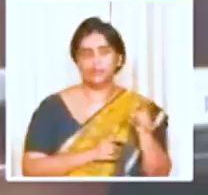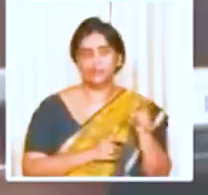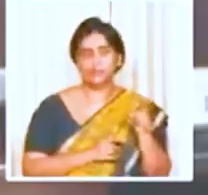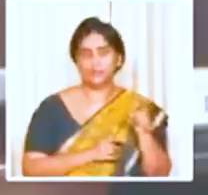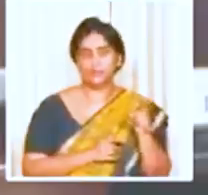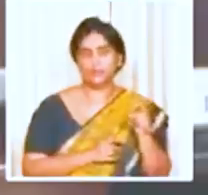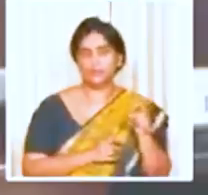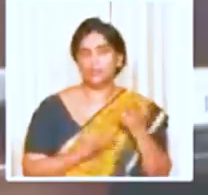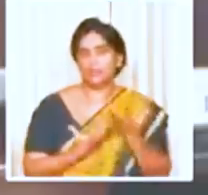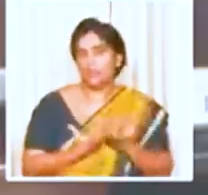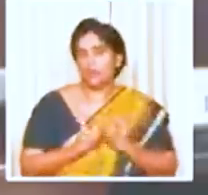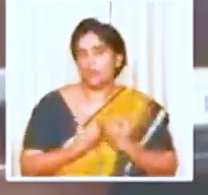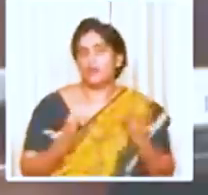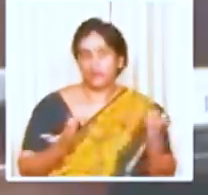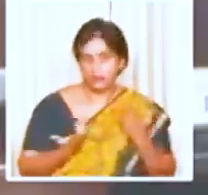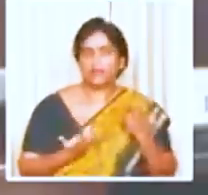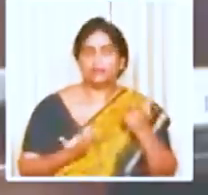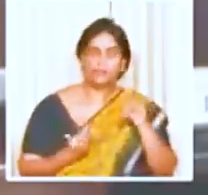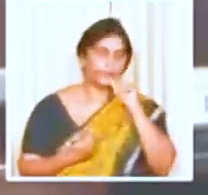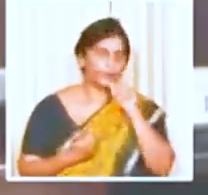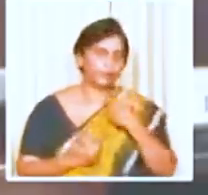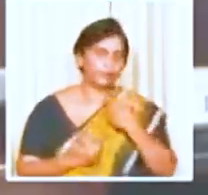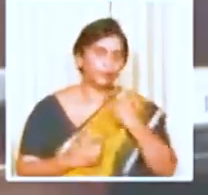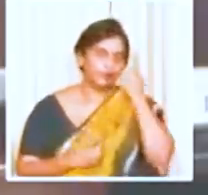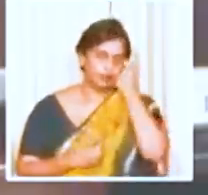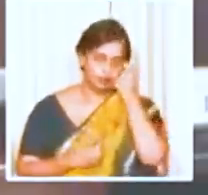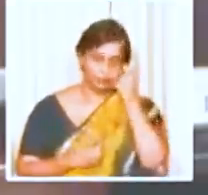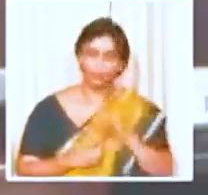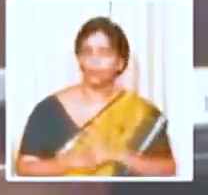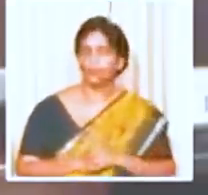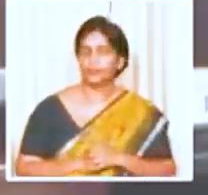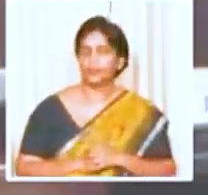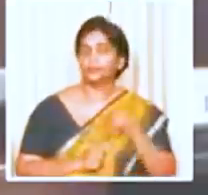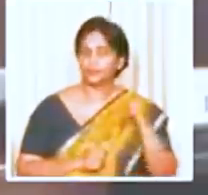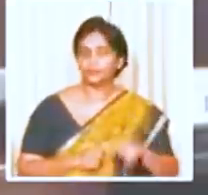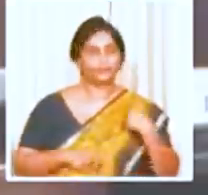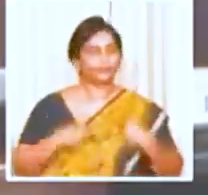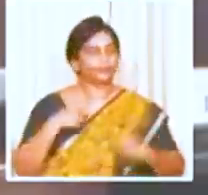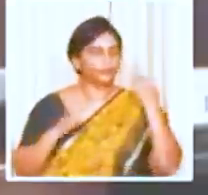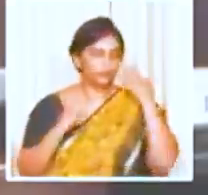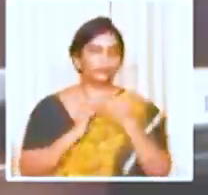சில விடயங்களை சொல்ல வேண்டும். குறிப்பாக இந்த தேசிய கடன், அதாவது